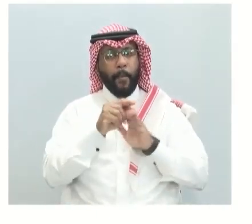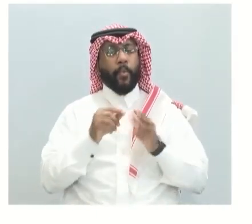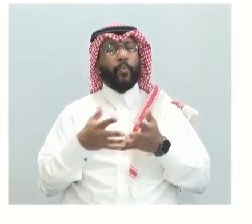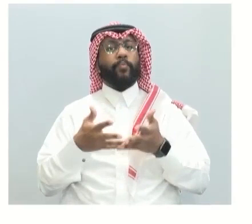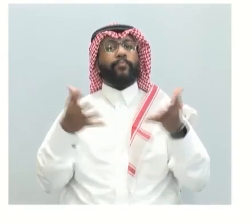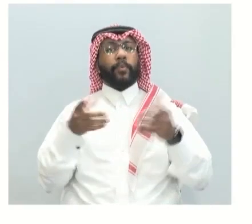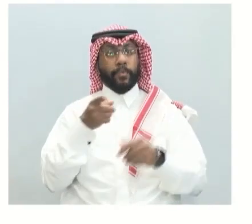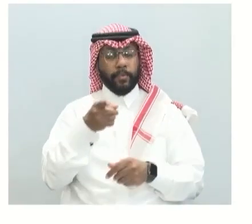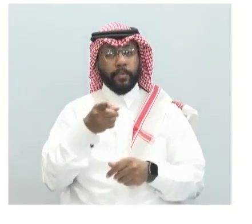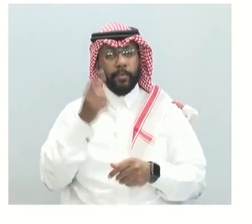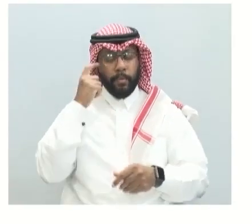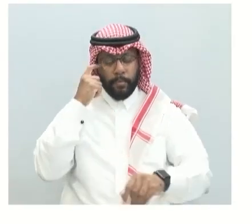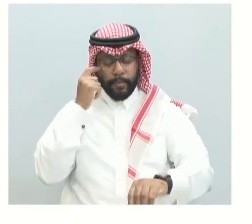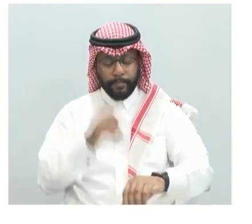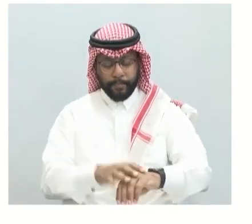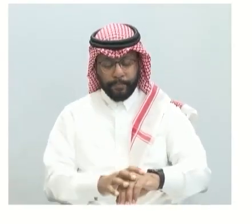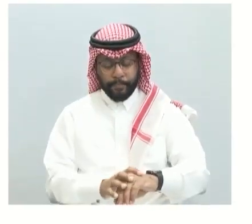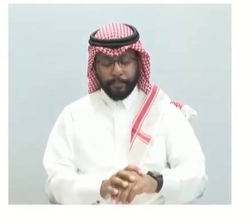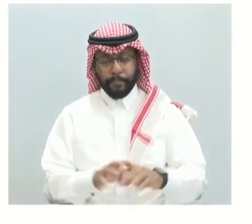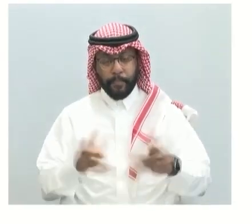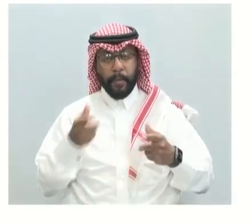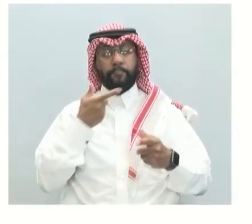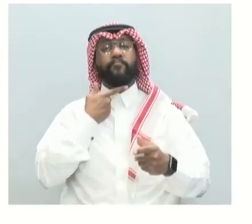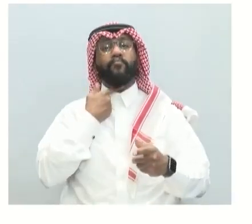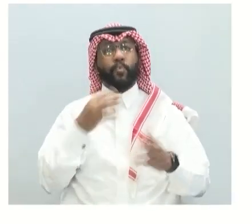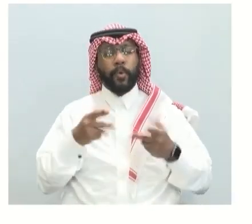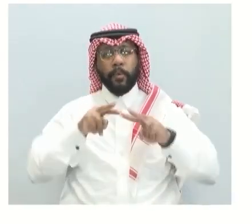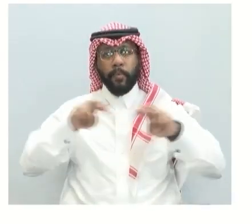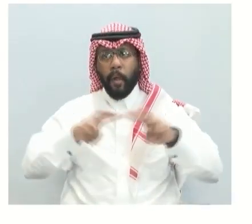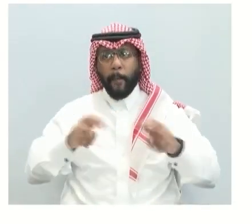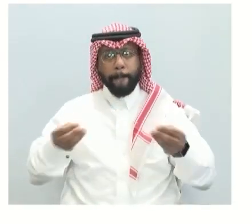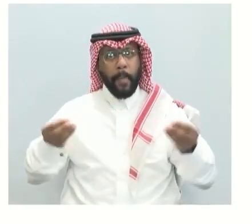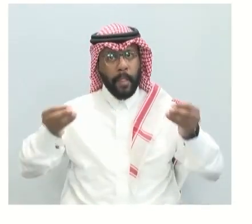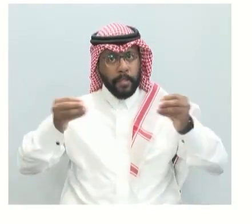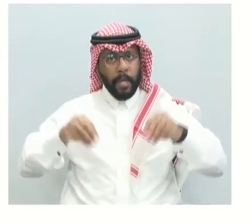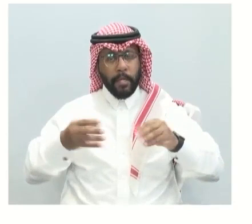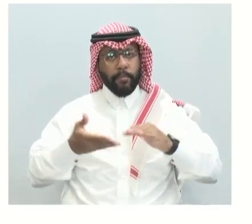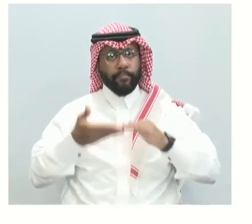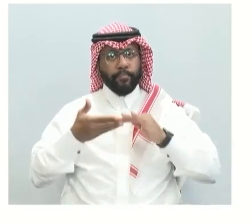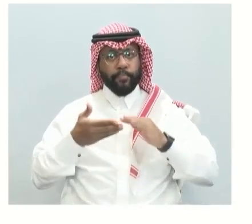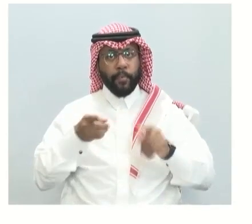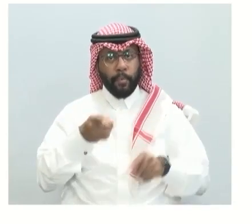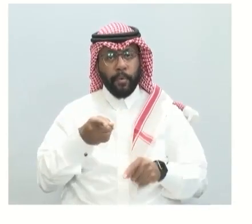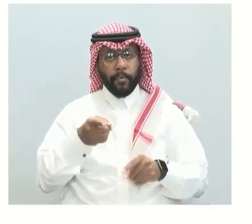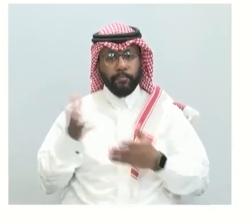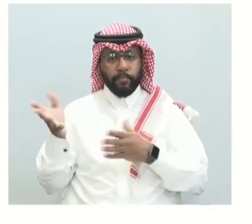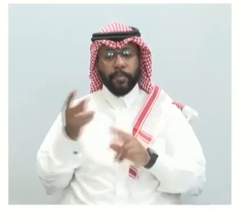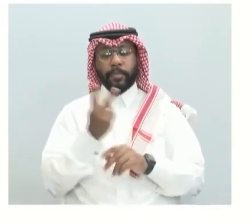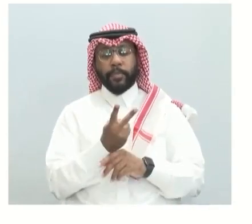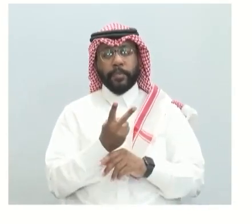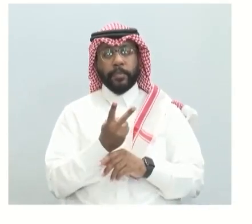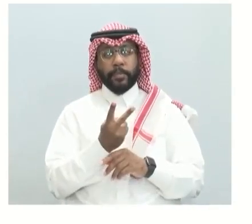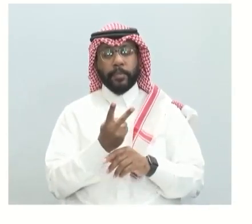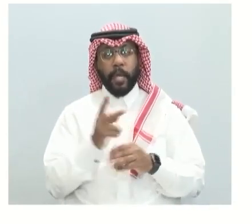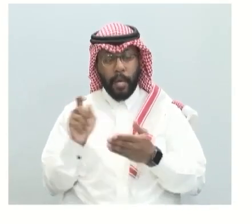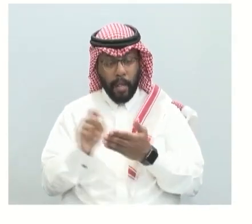طيب ما هي الطريقه المثلى للحصول على بحث افضل احسنتم لدينا طريقتين اما